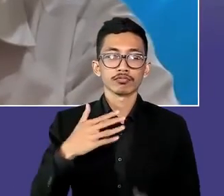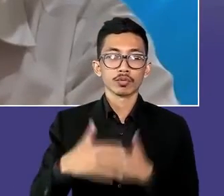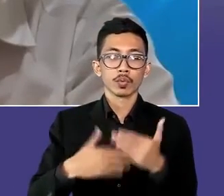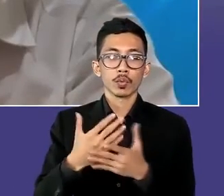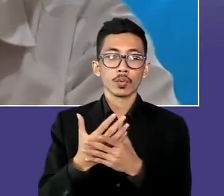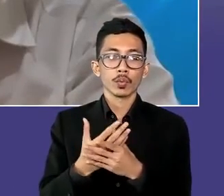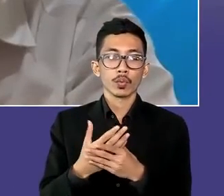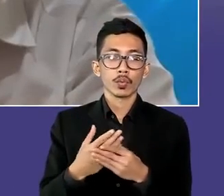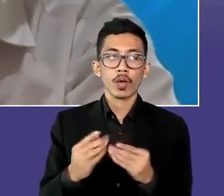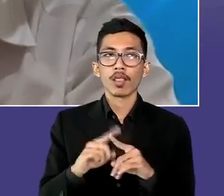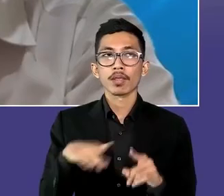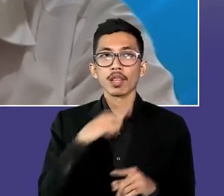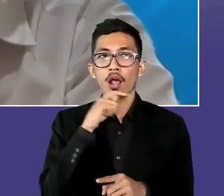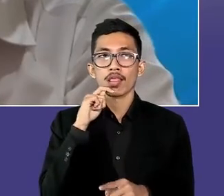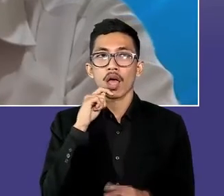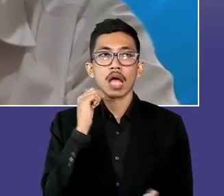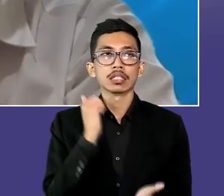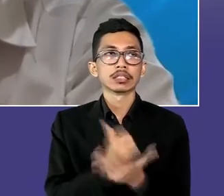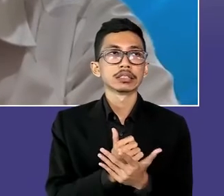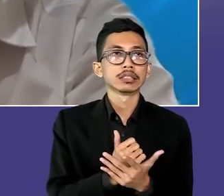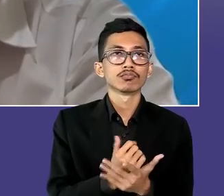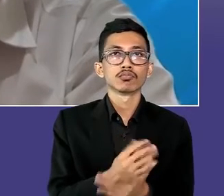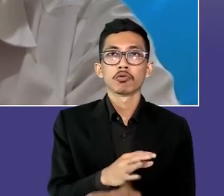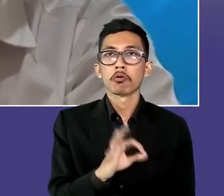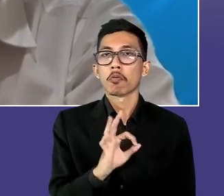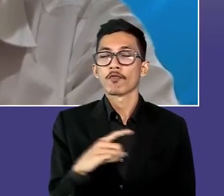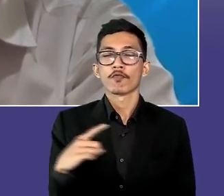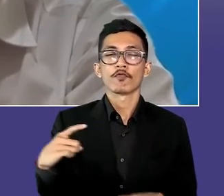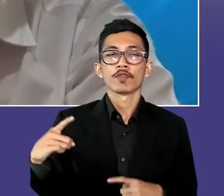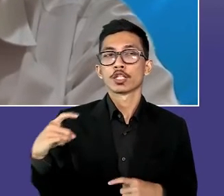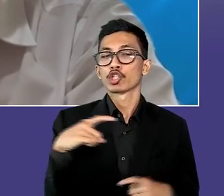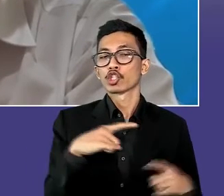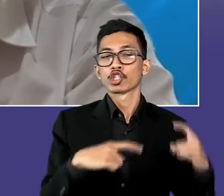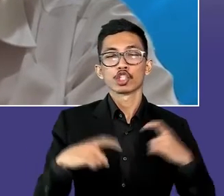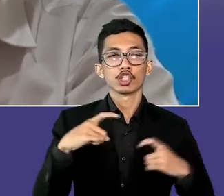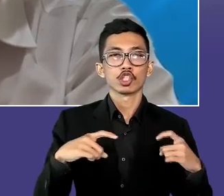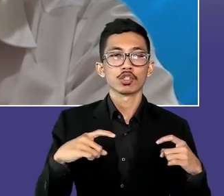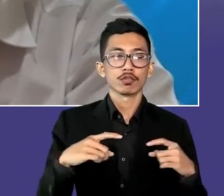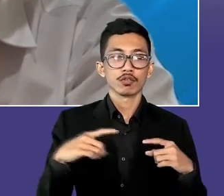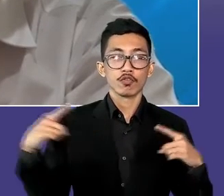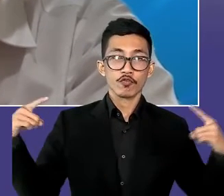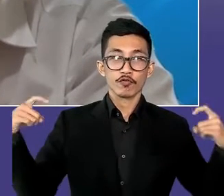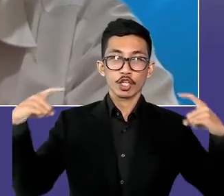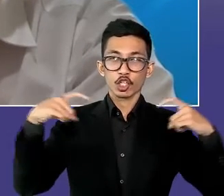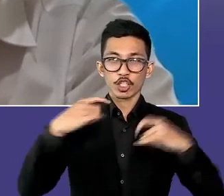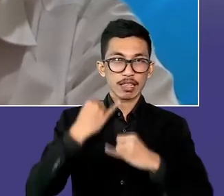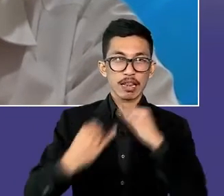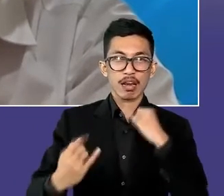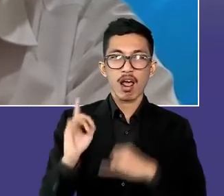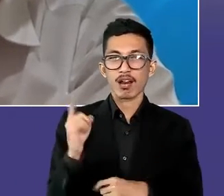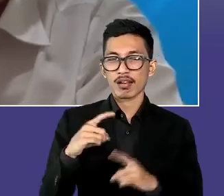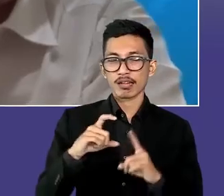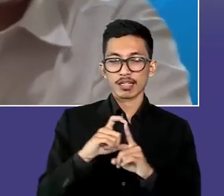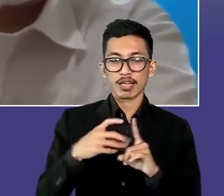justru tantangannya ini tampaknya semakin tinggi ya, dokter. Belum juga virus ini masih saja terus bermutasi, yang terakhir ada